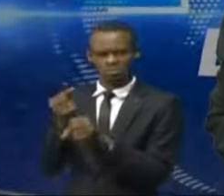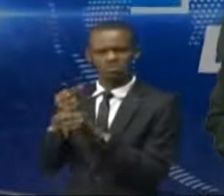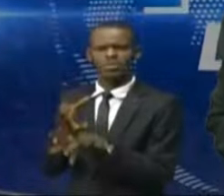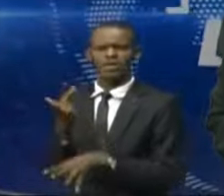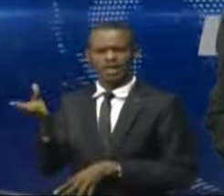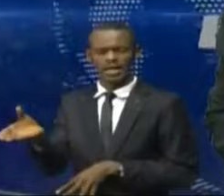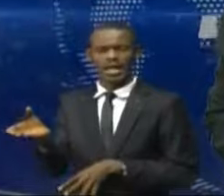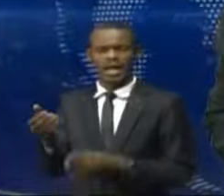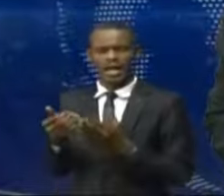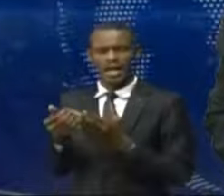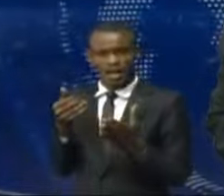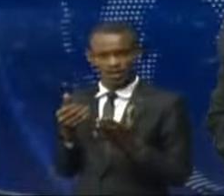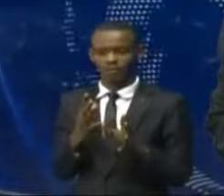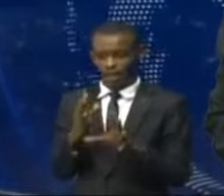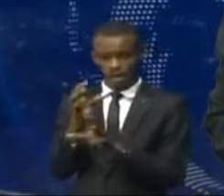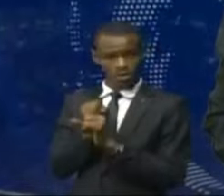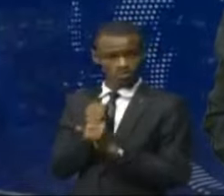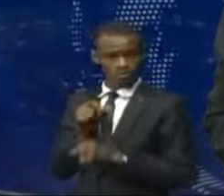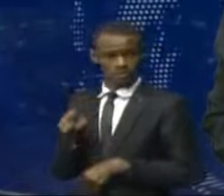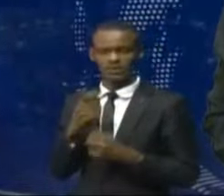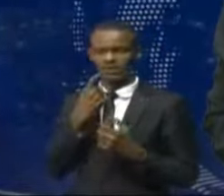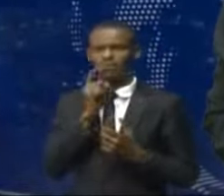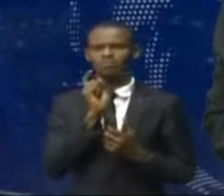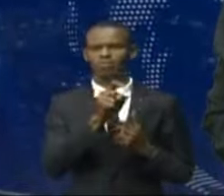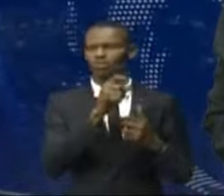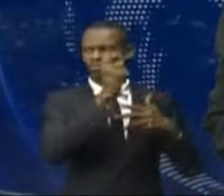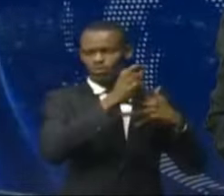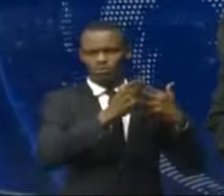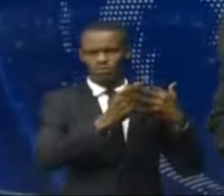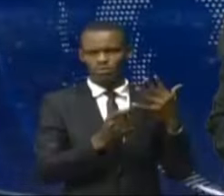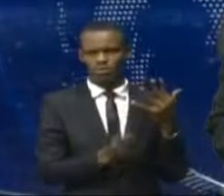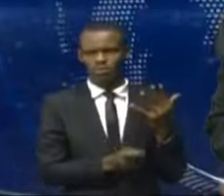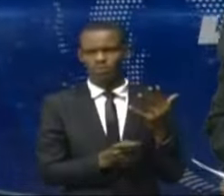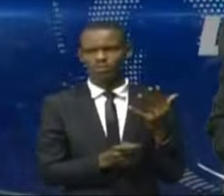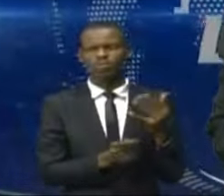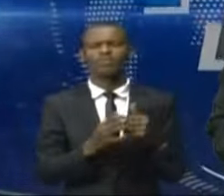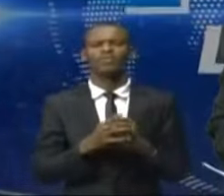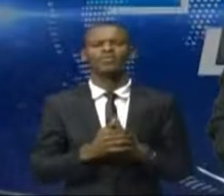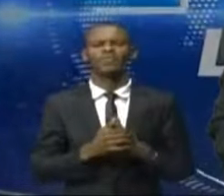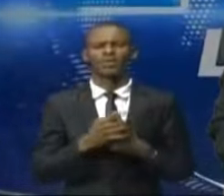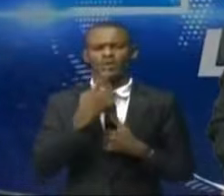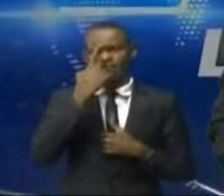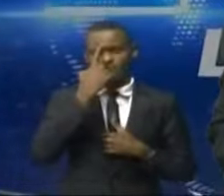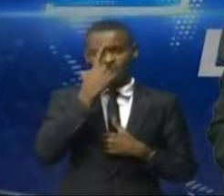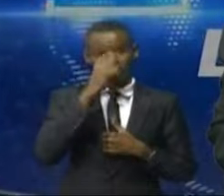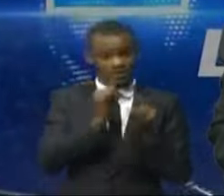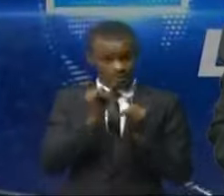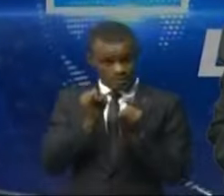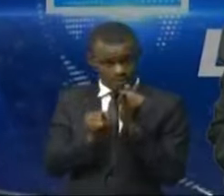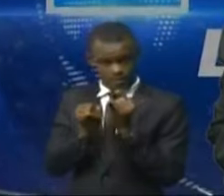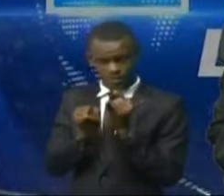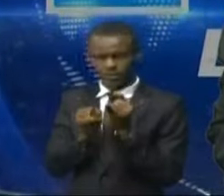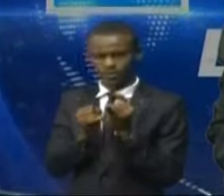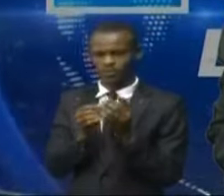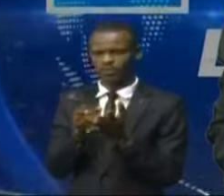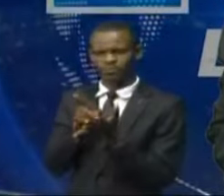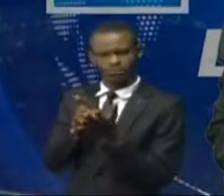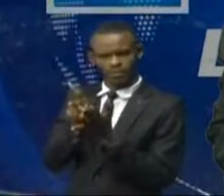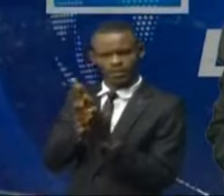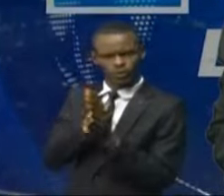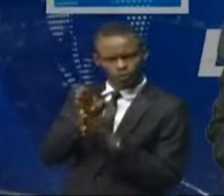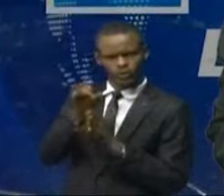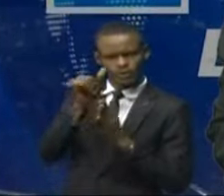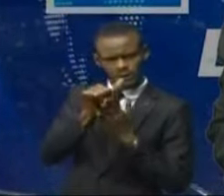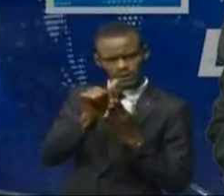obligations qui leur incombent quant au maintien de la validité de leurs droits conformément au prescrit de